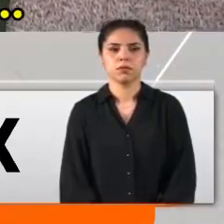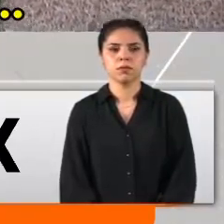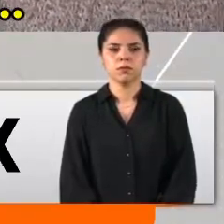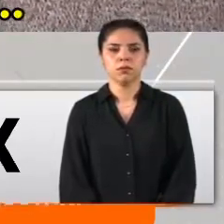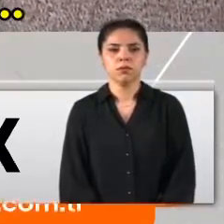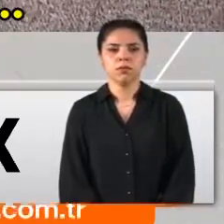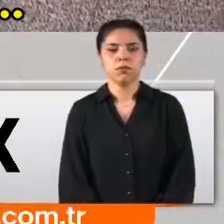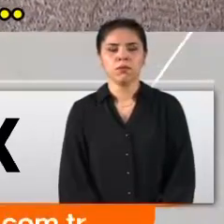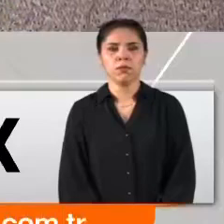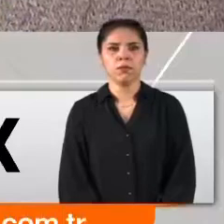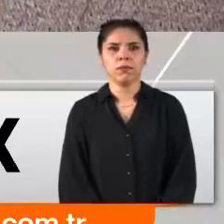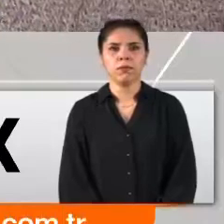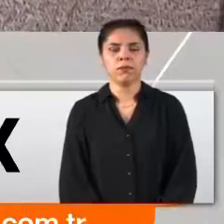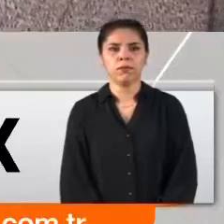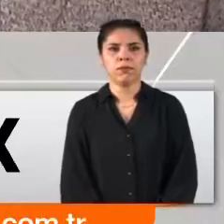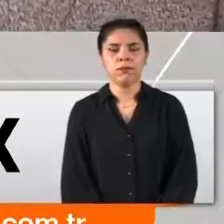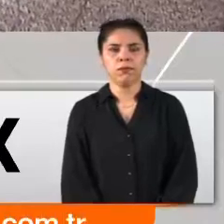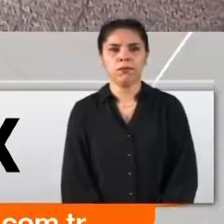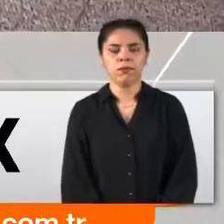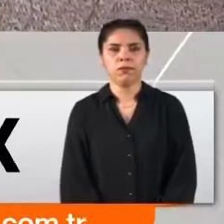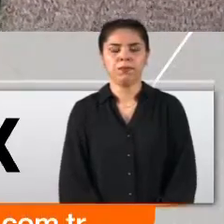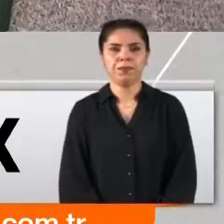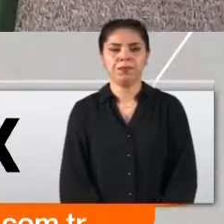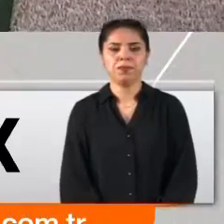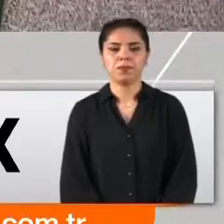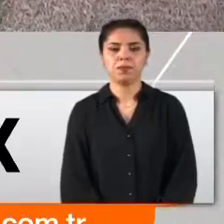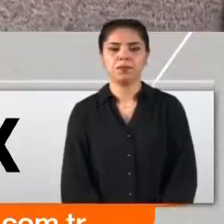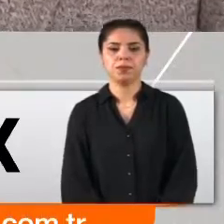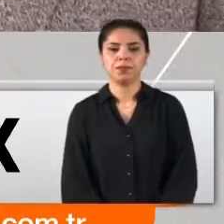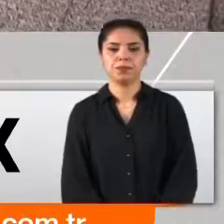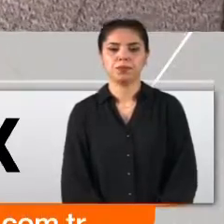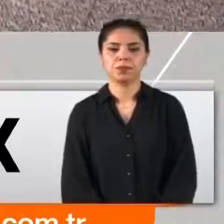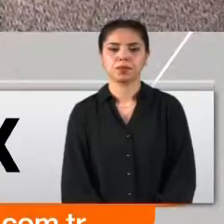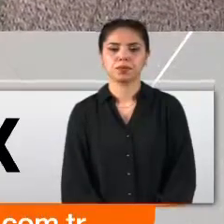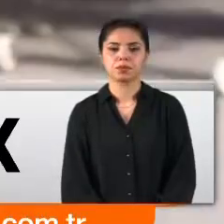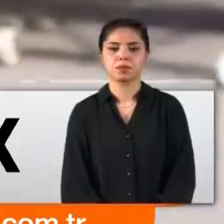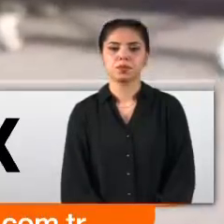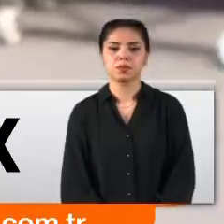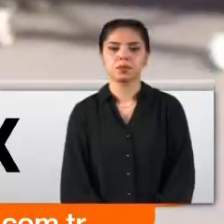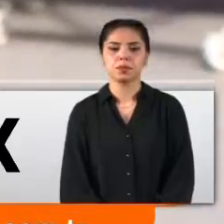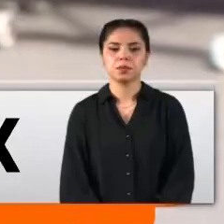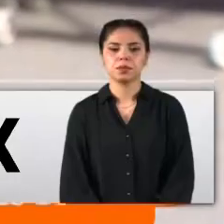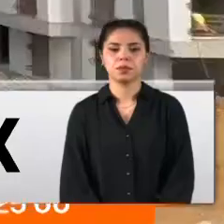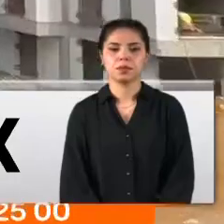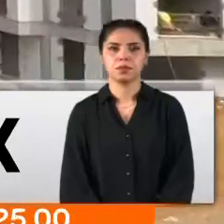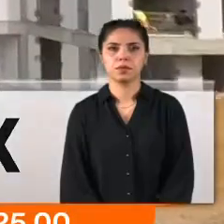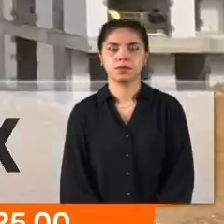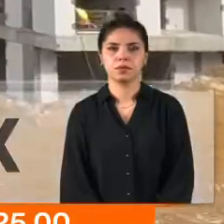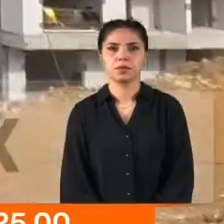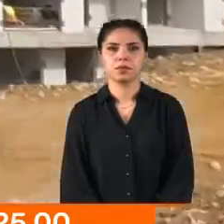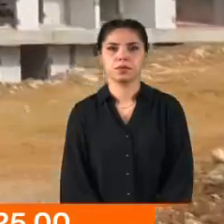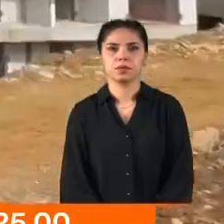evlerin bitmesini bekleyecekler. Zaten kredi ödemeleri de evler bittikten sonra başlayacak. Birini ve gelsin istiyorum.